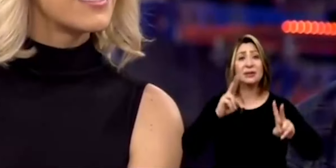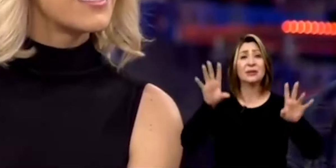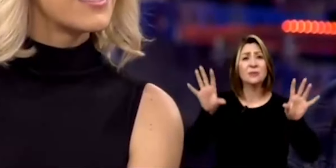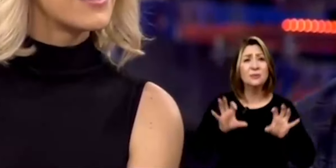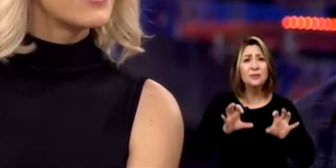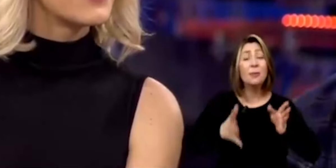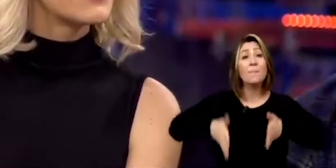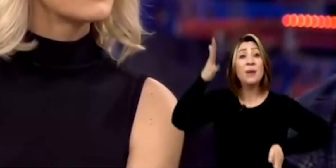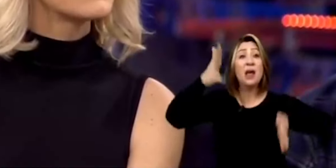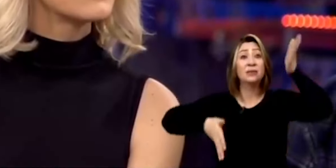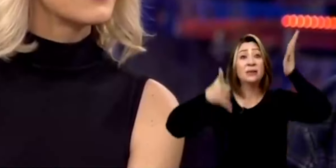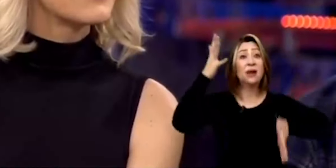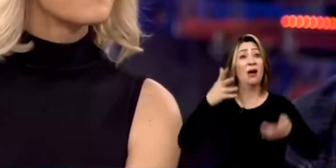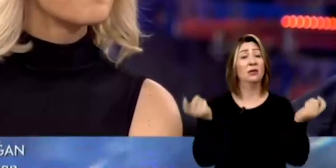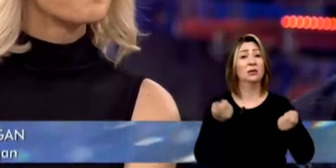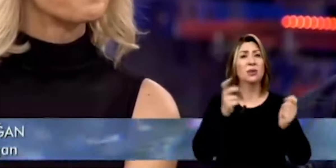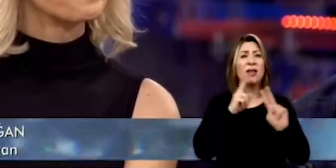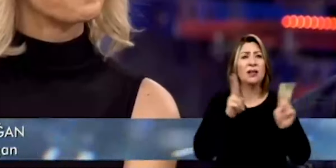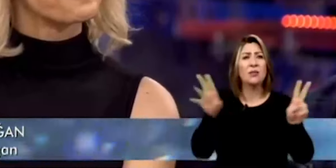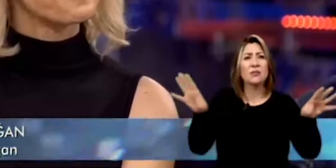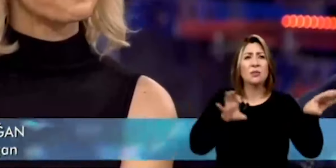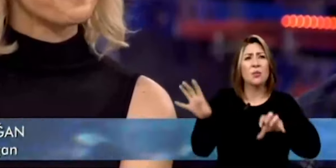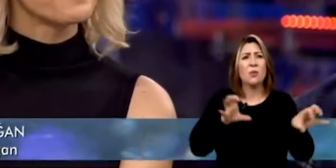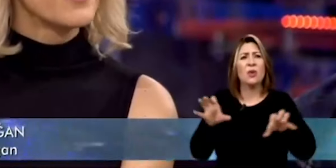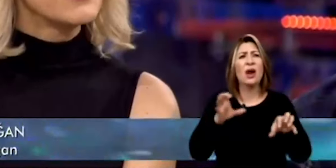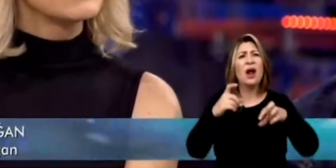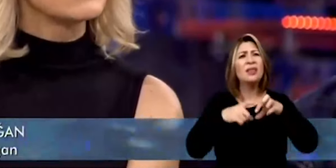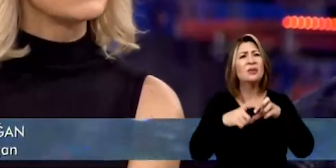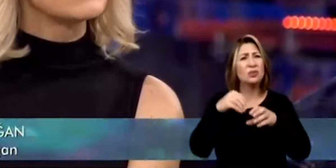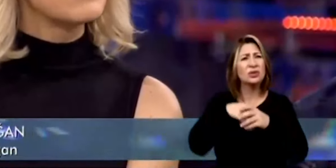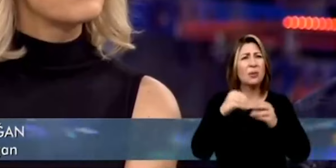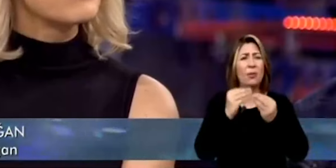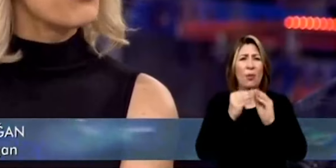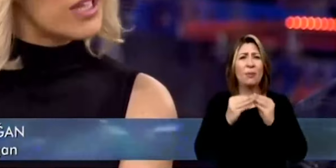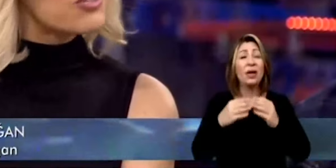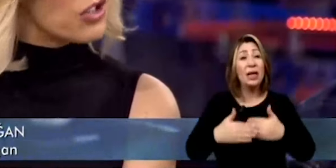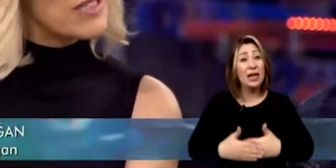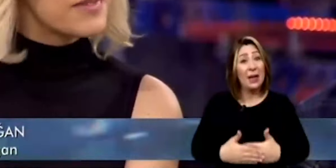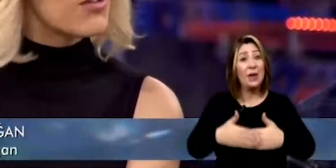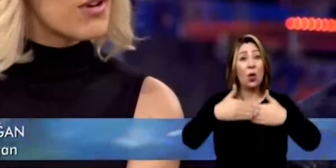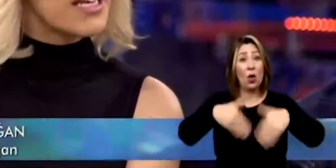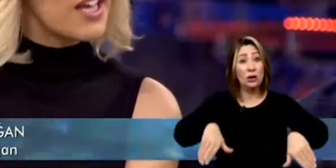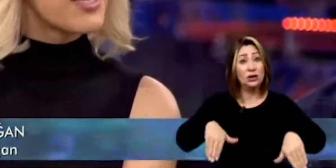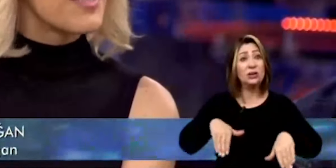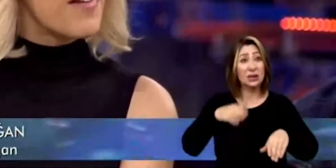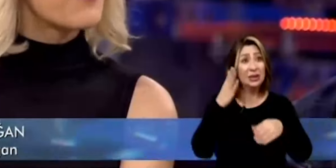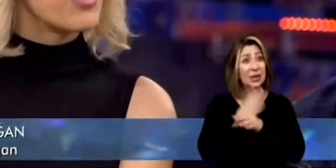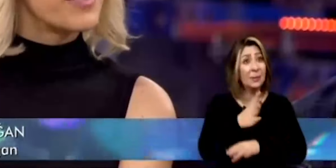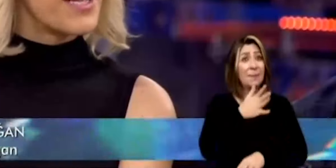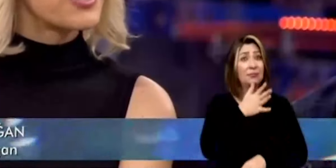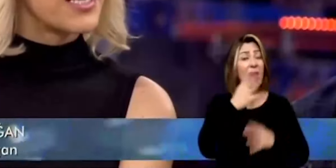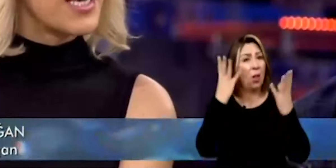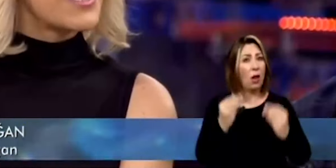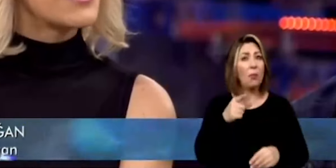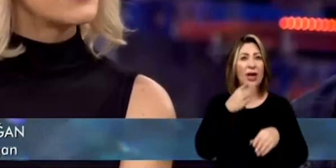özellikle plazalarda çalışanlar, bu kadar elektriğe ve radyasyona maruz kalanlar arasında böyle bir şey var herhalde. Gebelik önleyici bilimsel olarak gerçekten var böyle